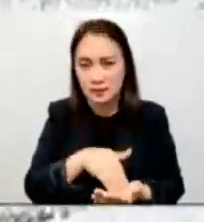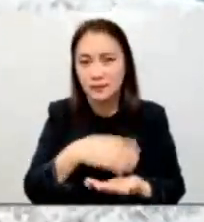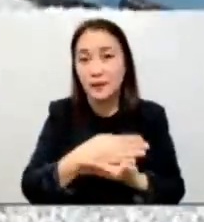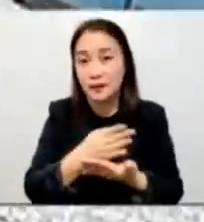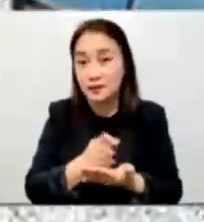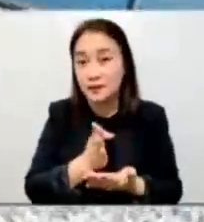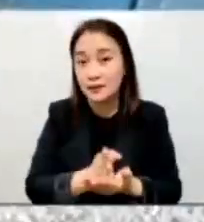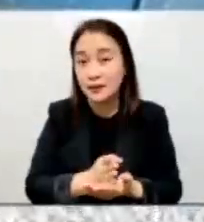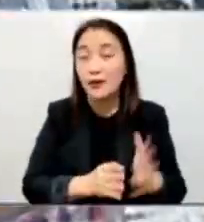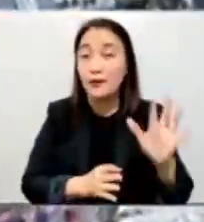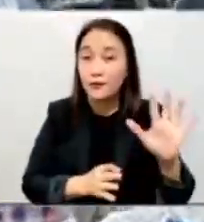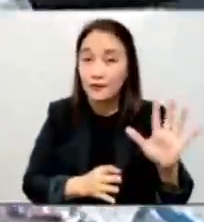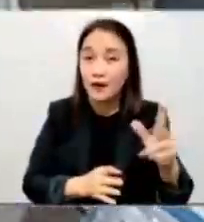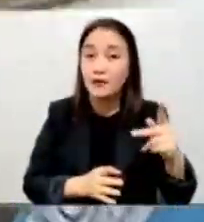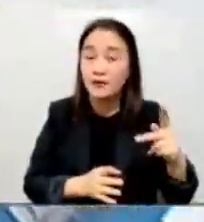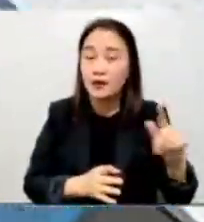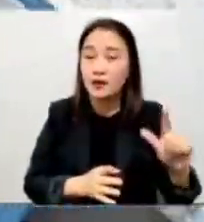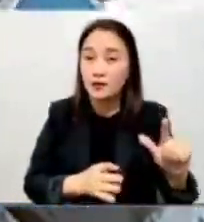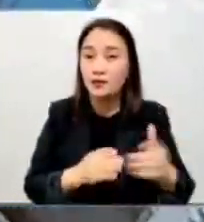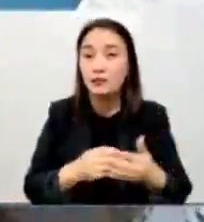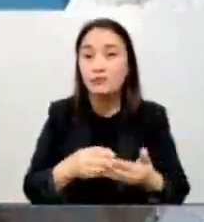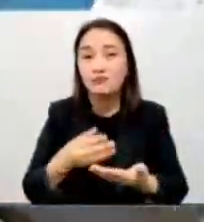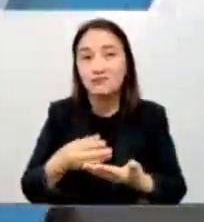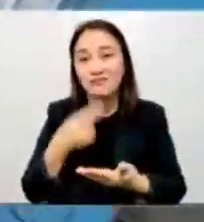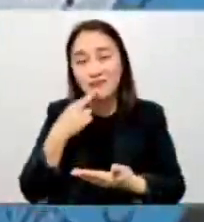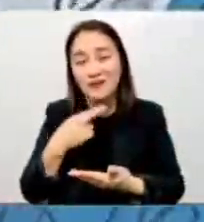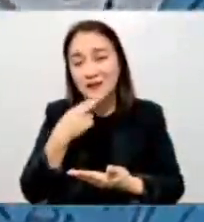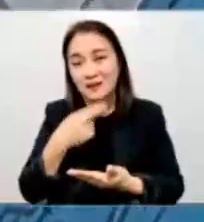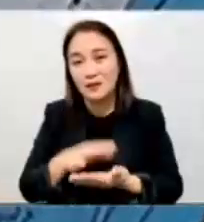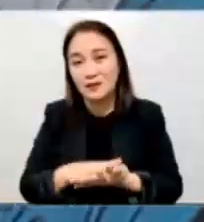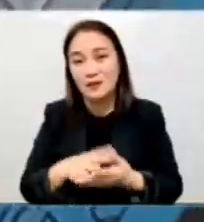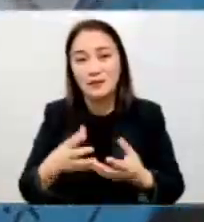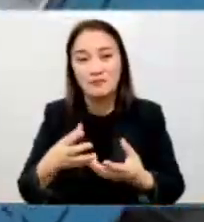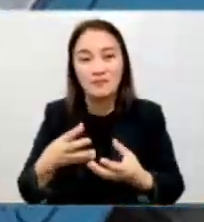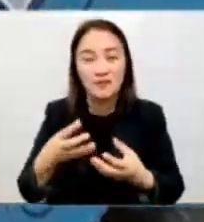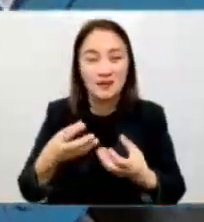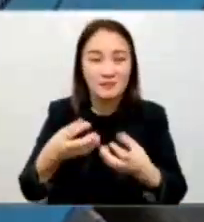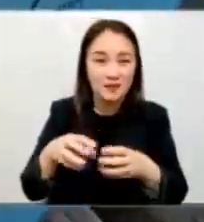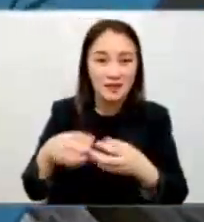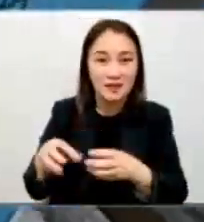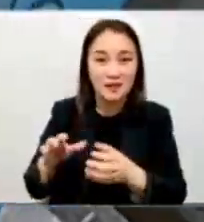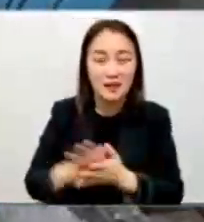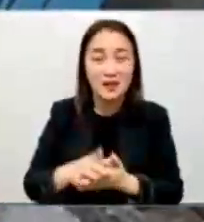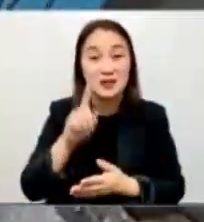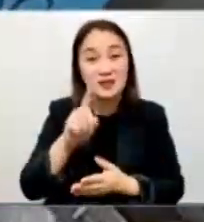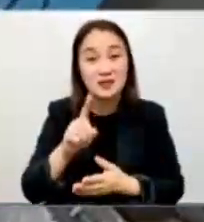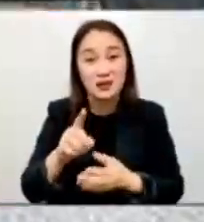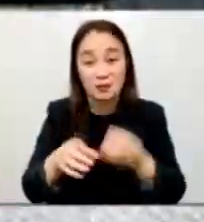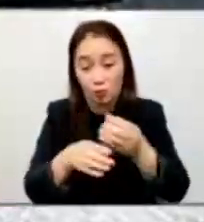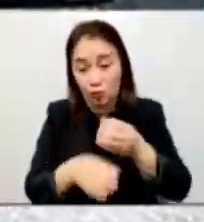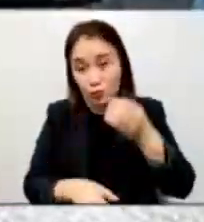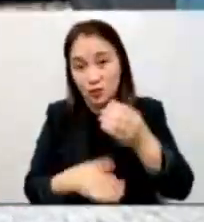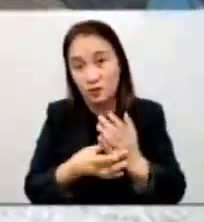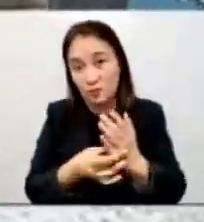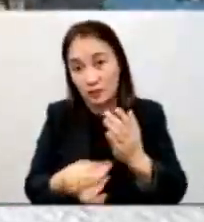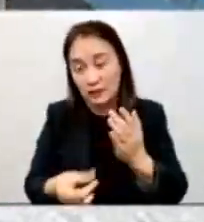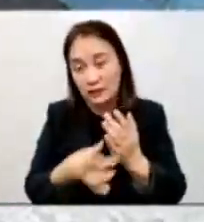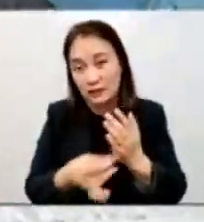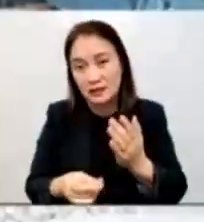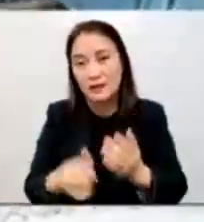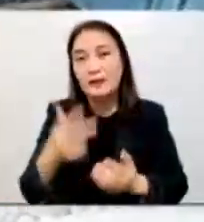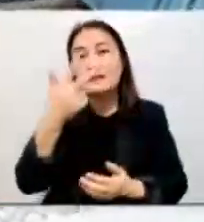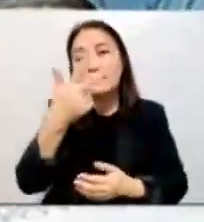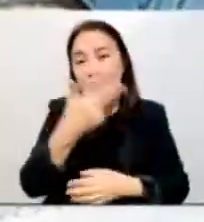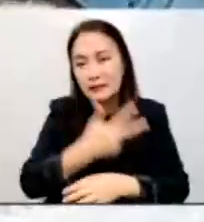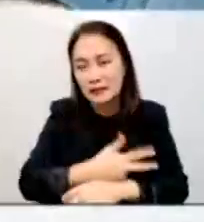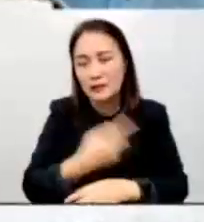5 kilong bigas, 10 pirasong itlog, tigisang pack ng tusino at hotdog at 1 boteng mantika. Pang 3 araw lang daw ito ng